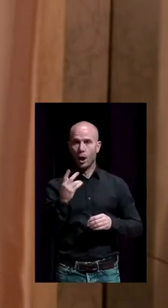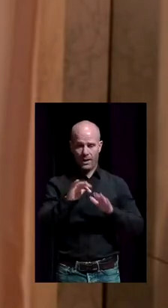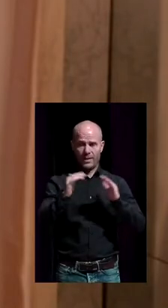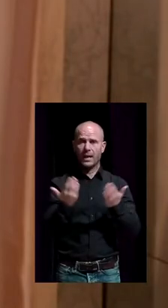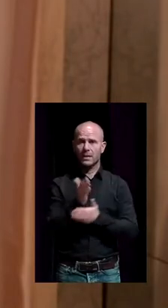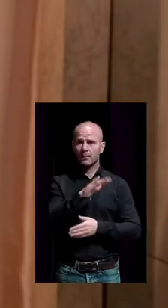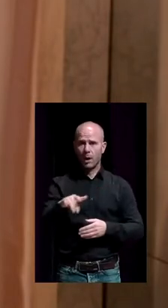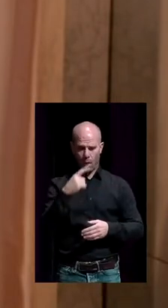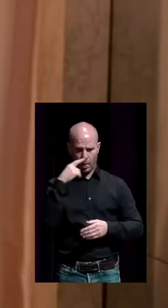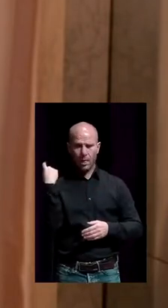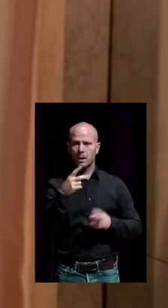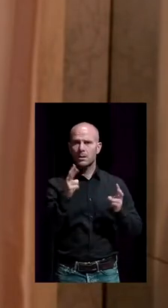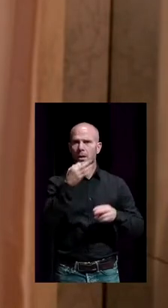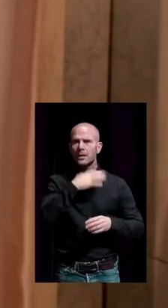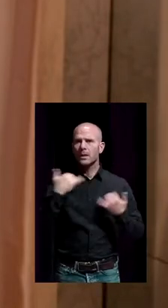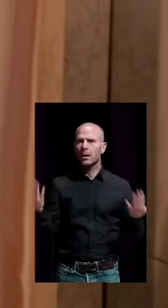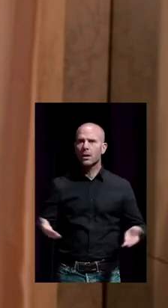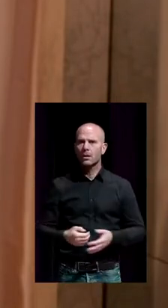barn utsätts för den risken idag.